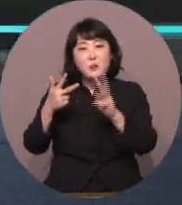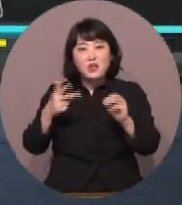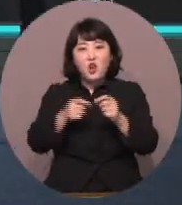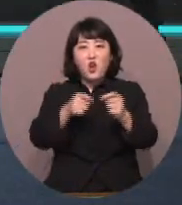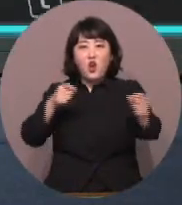사업 입니다